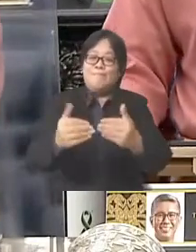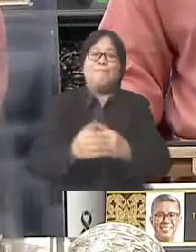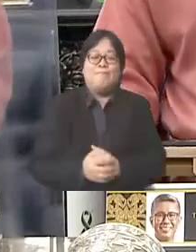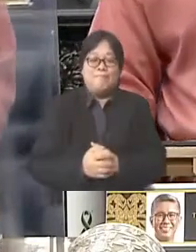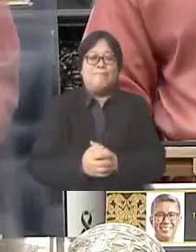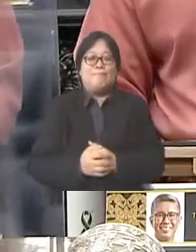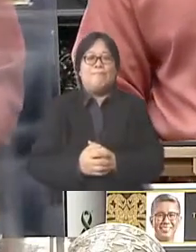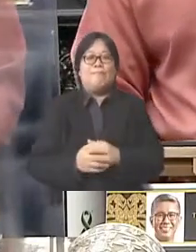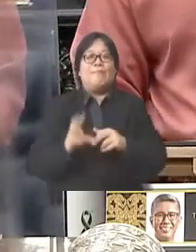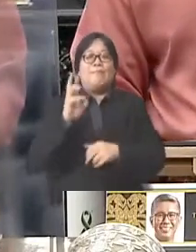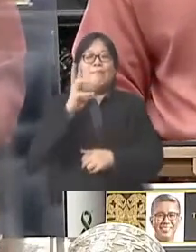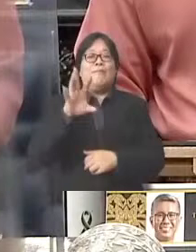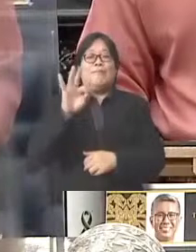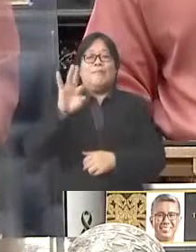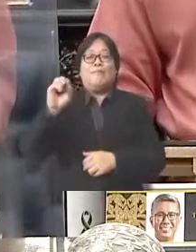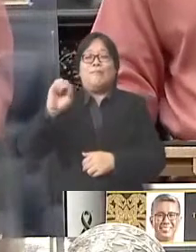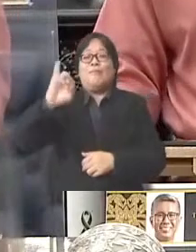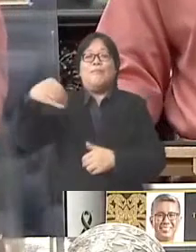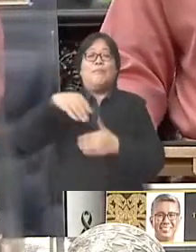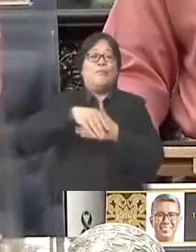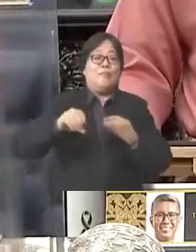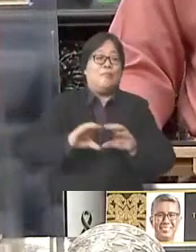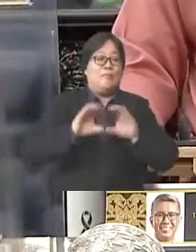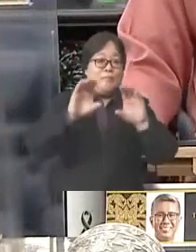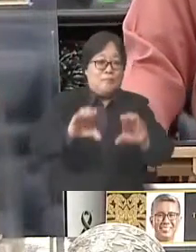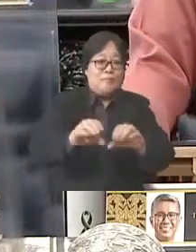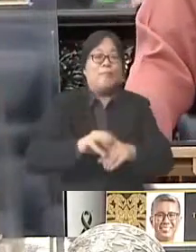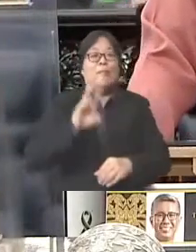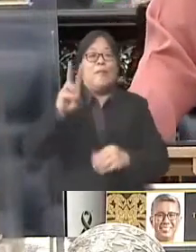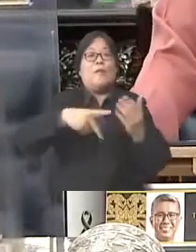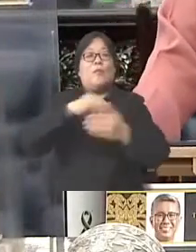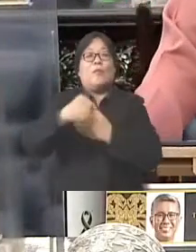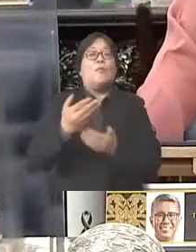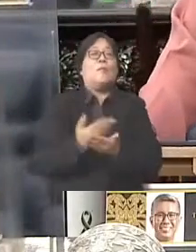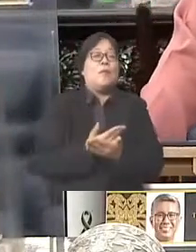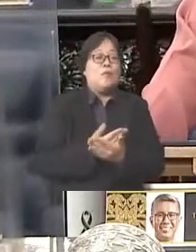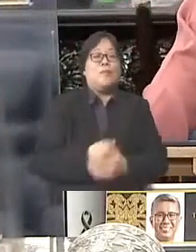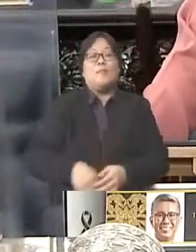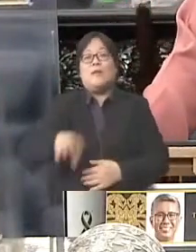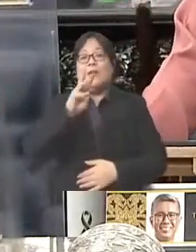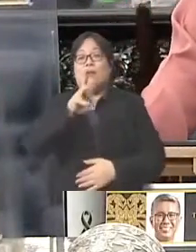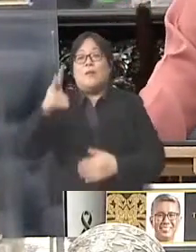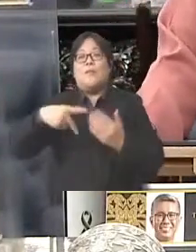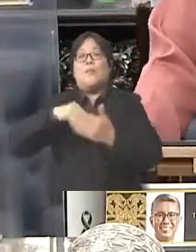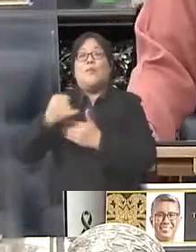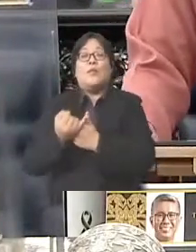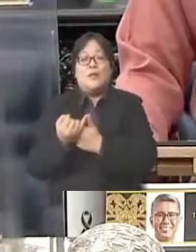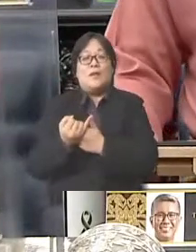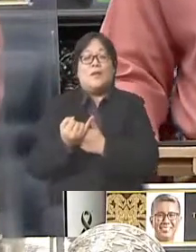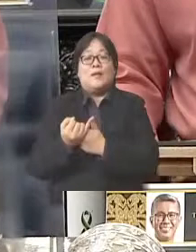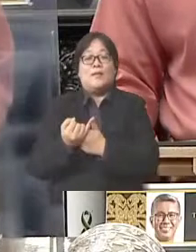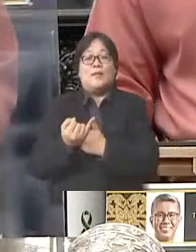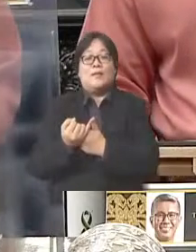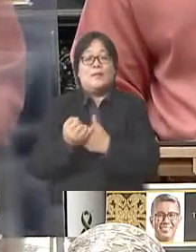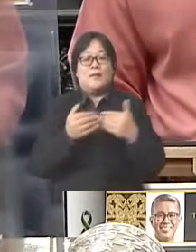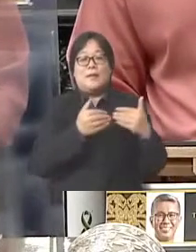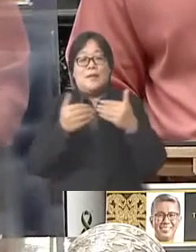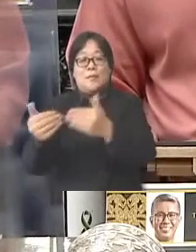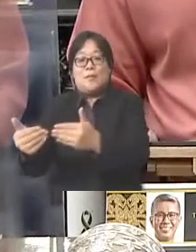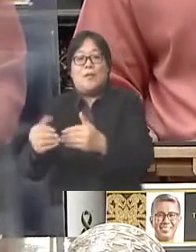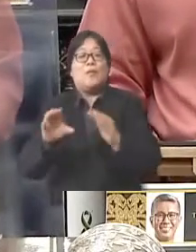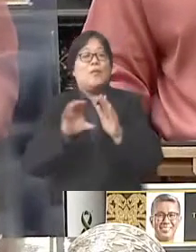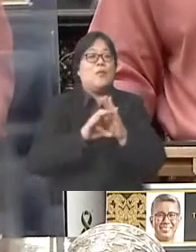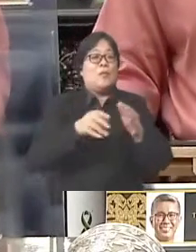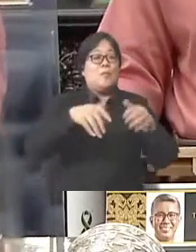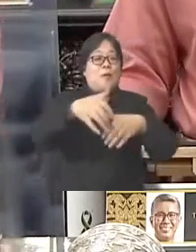dengan penutupan sejumlah 690 juta Ringgit merangkumi 6 Project baru dan 66 Project sesambungan